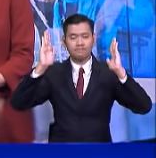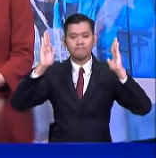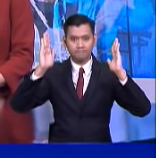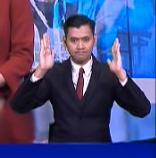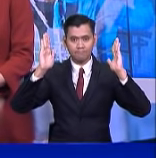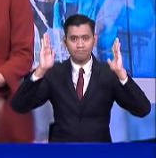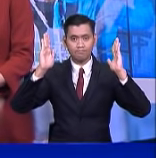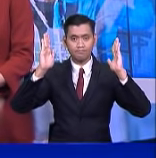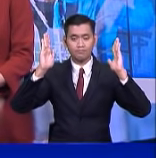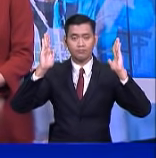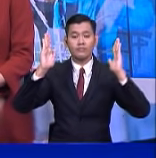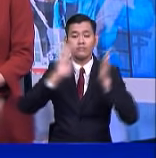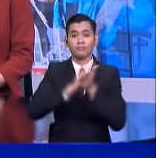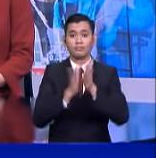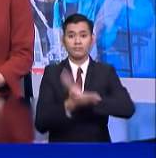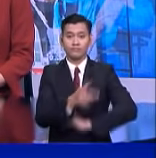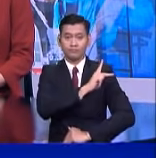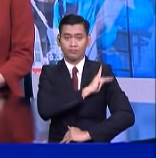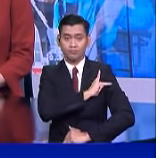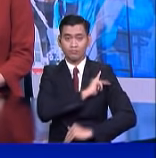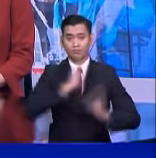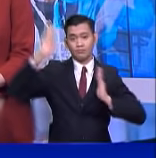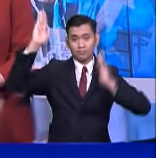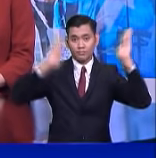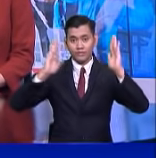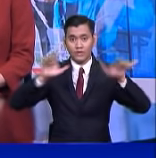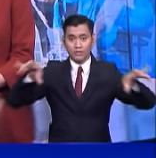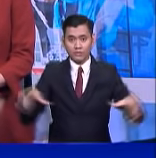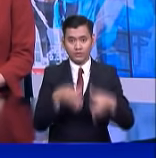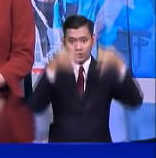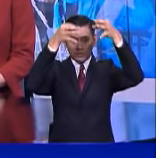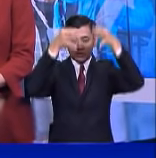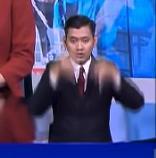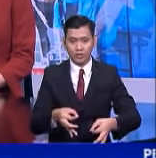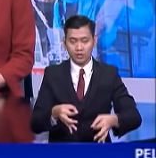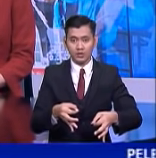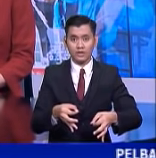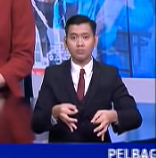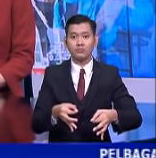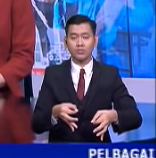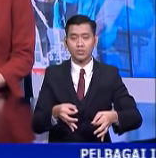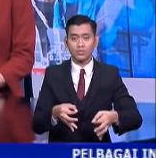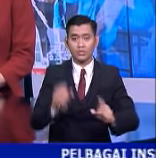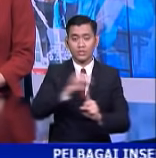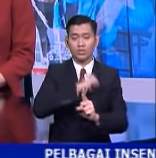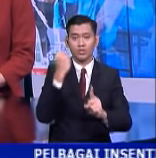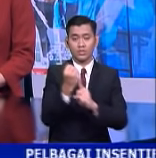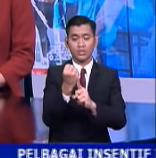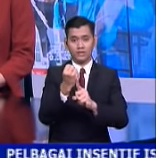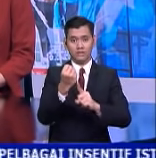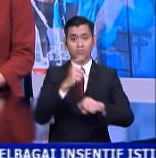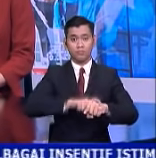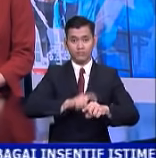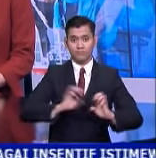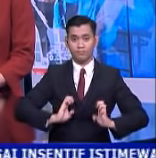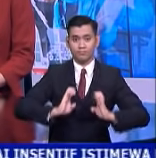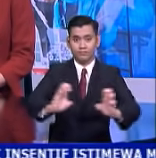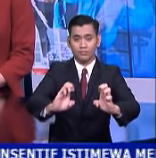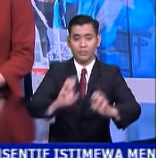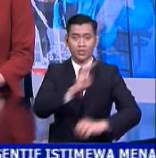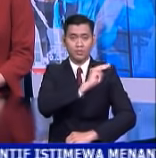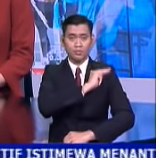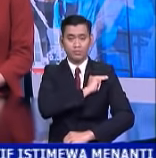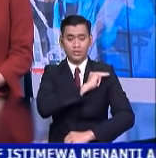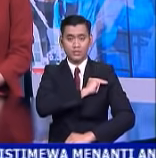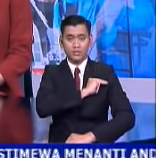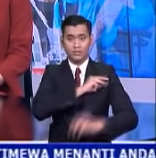al-musthafa dillashaw aku ketua negara dalam membuat keputusan sesuatu kedudukan tempoh darurat mencapai jabatan